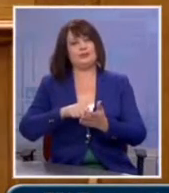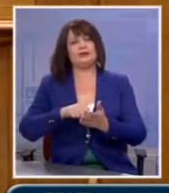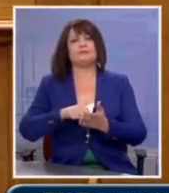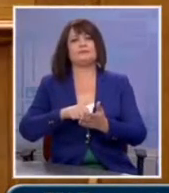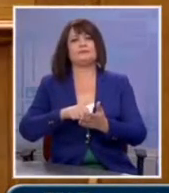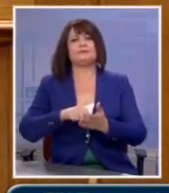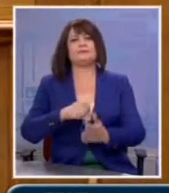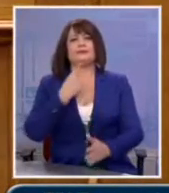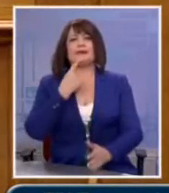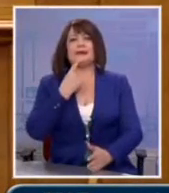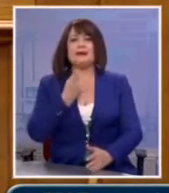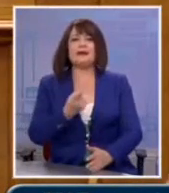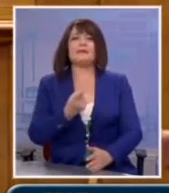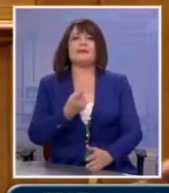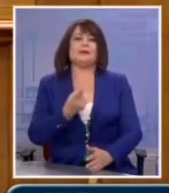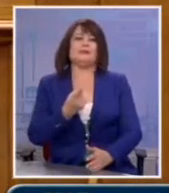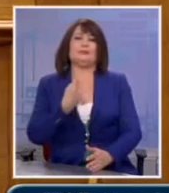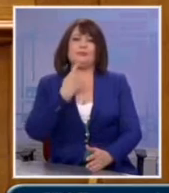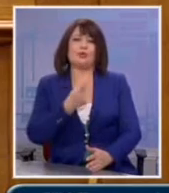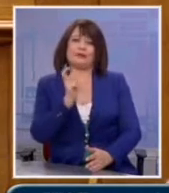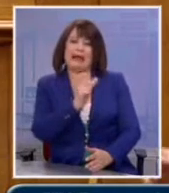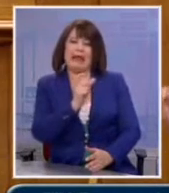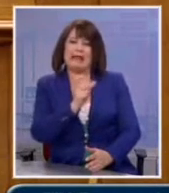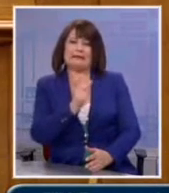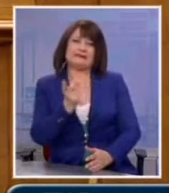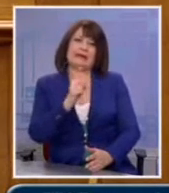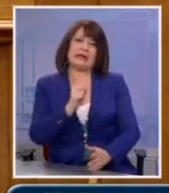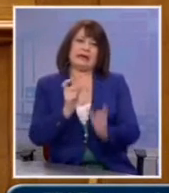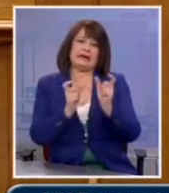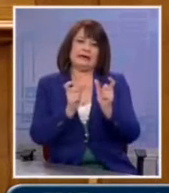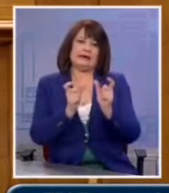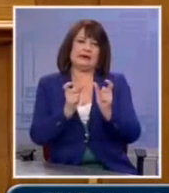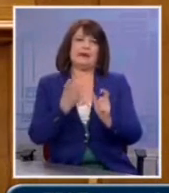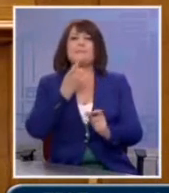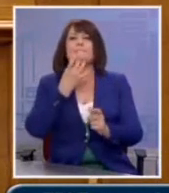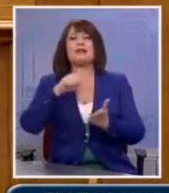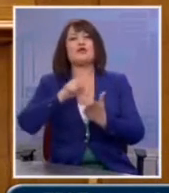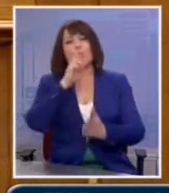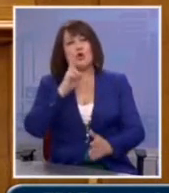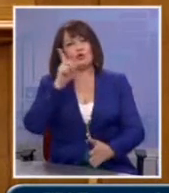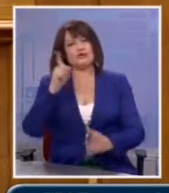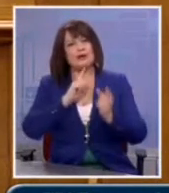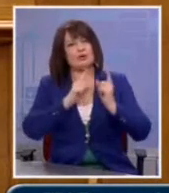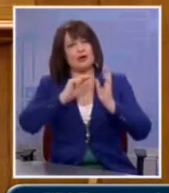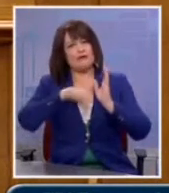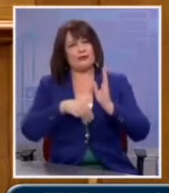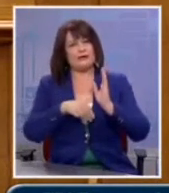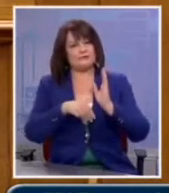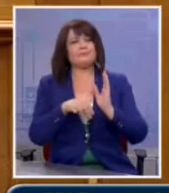και προκαλέσω σχόλια και προκαλώ σχόλια, λοιπόν, υπόγραψε η ελληνική κυβέρνηση ένα μνημόνιο